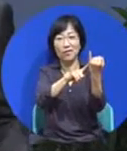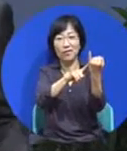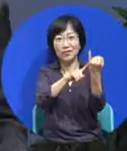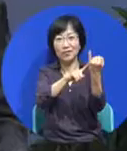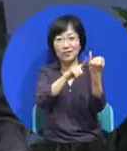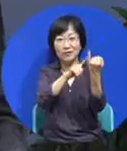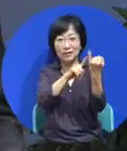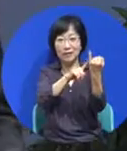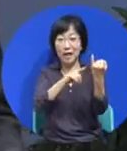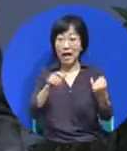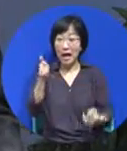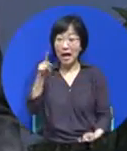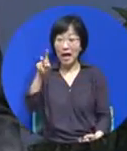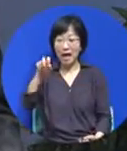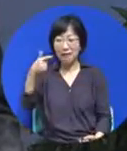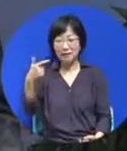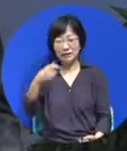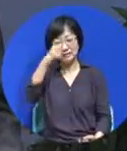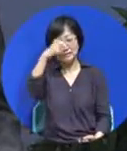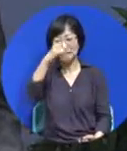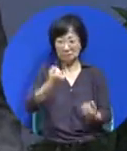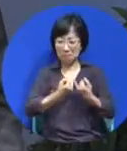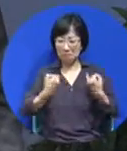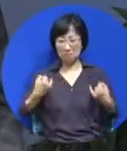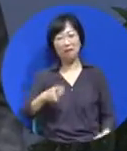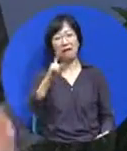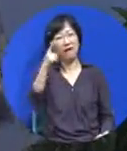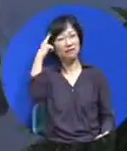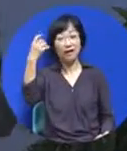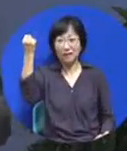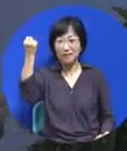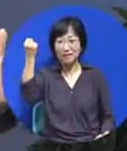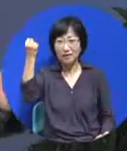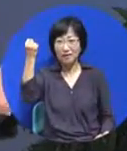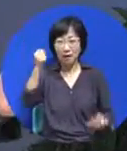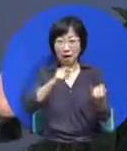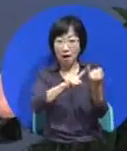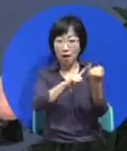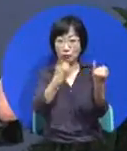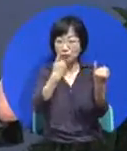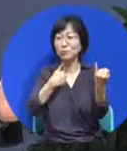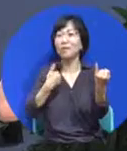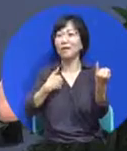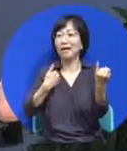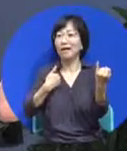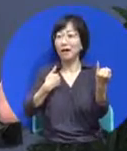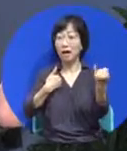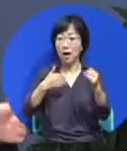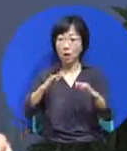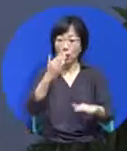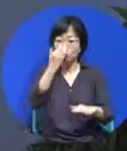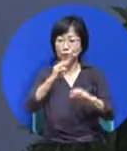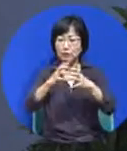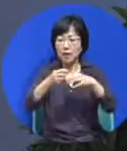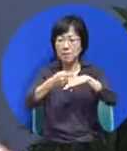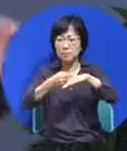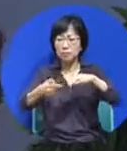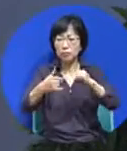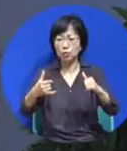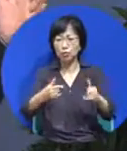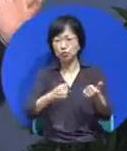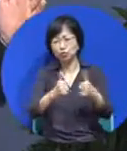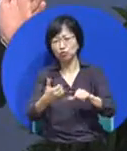그걸 하만이 알 리가 없죠. And it was Haman who did not know that. 자, 여러분 아시다시피 유다인 다 죽게 됐잖아요. As you know, all the Jews were about to perish.